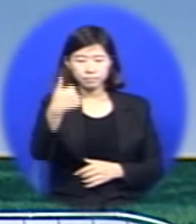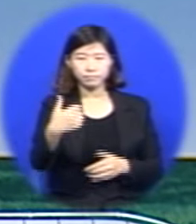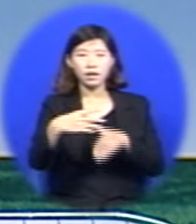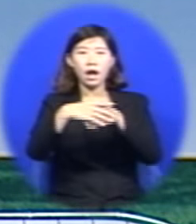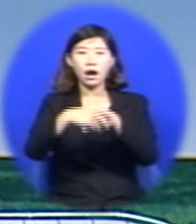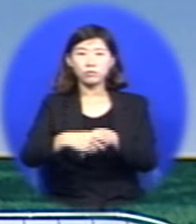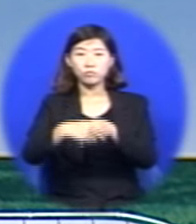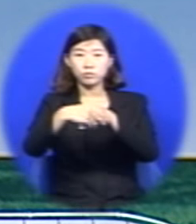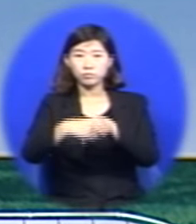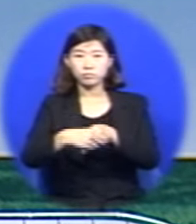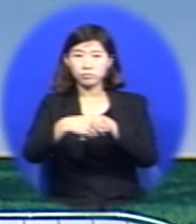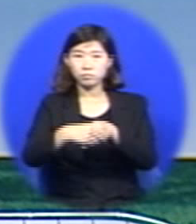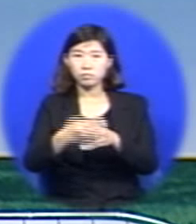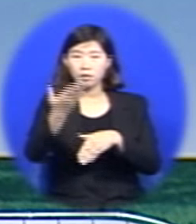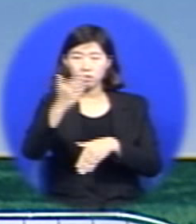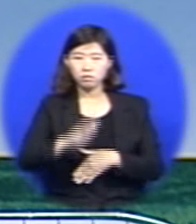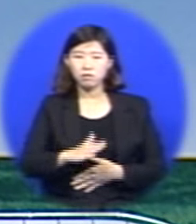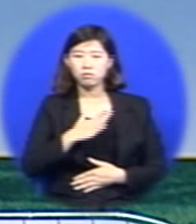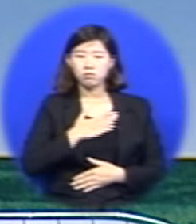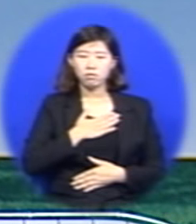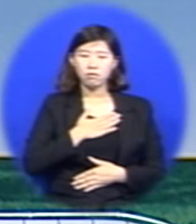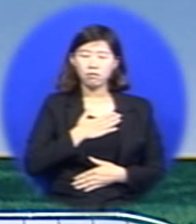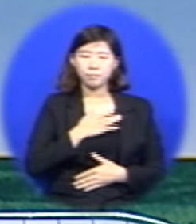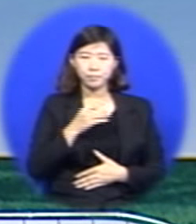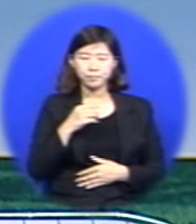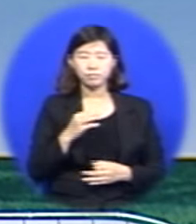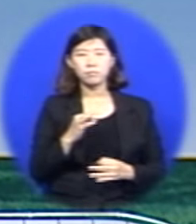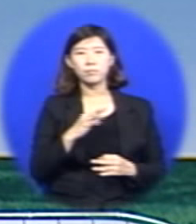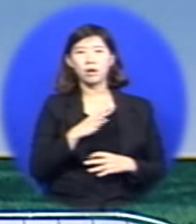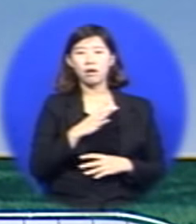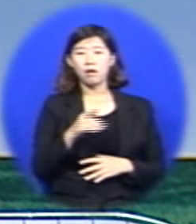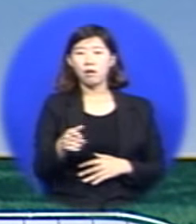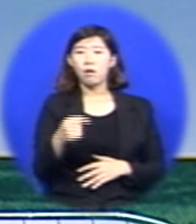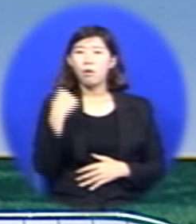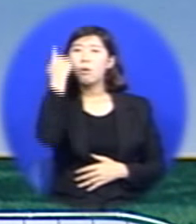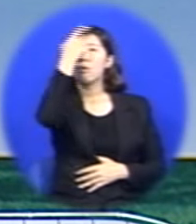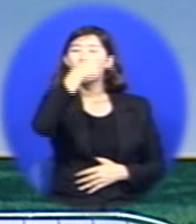마치 저희 아버님을 뵙는 것 같은 거예요.